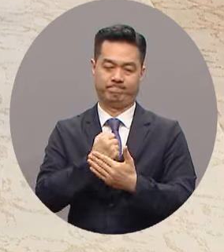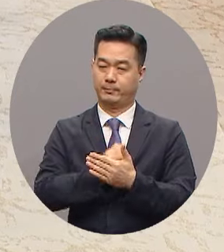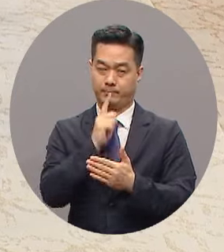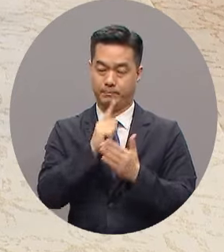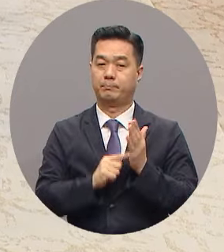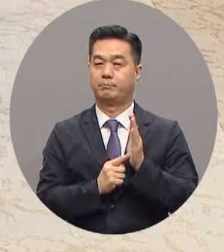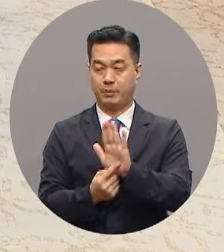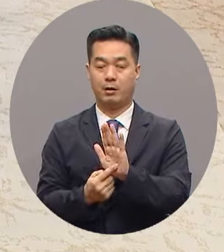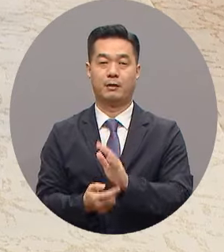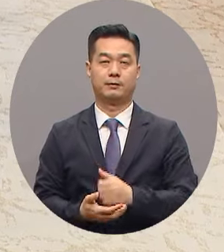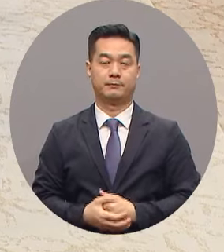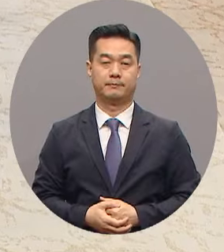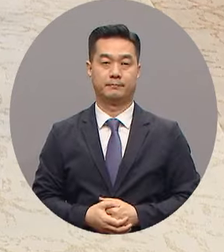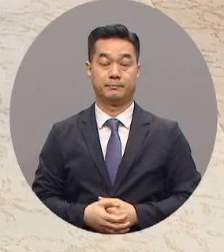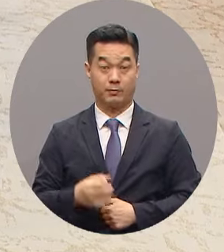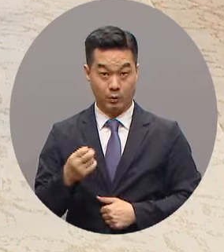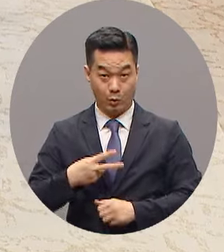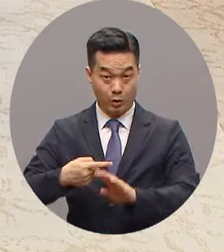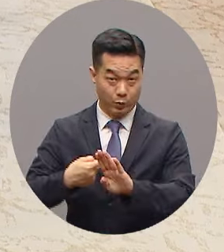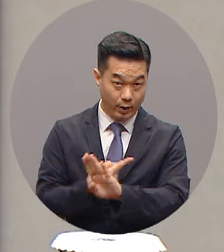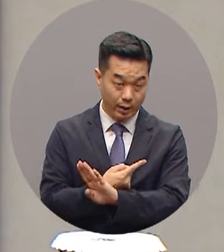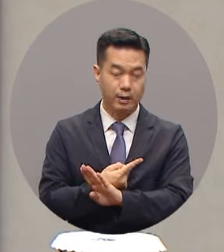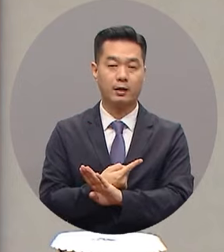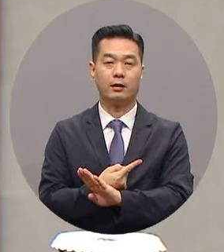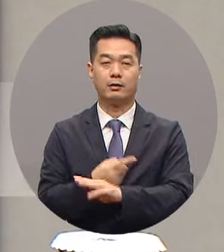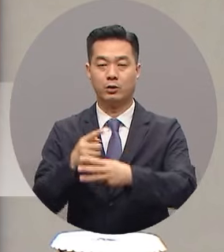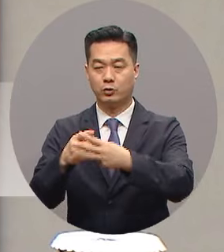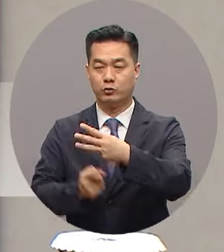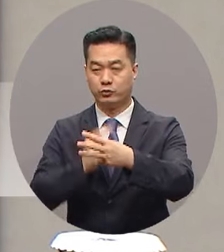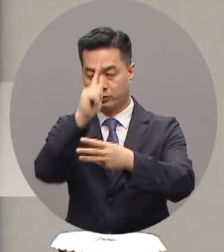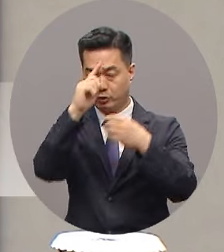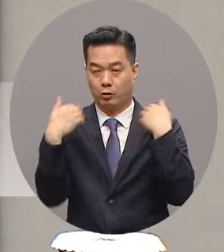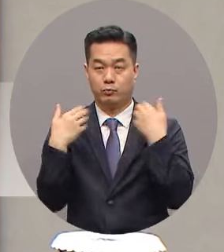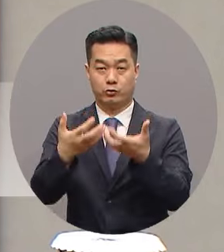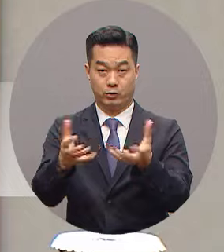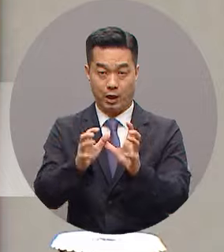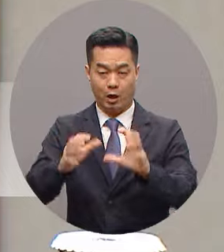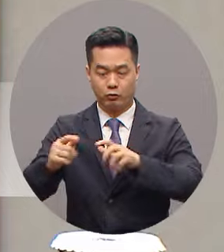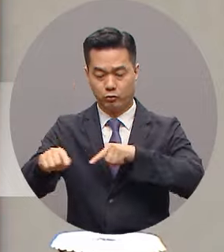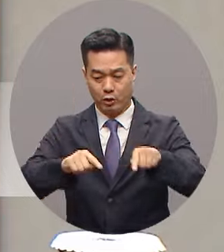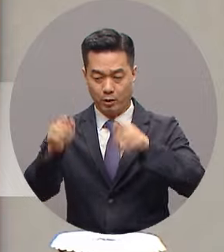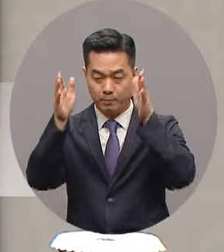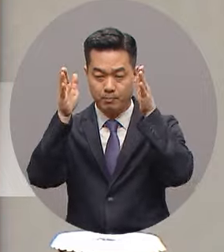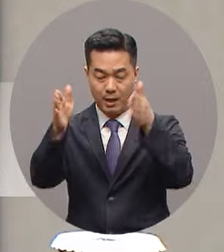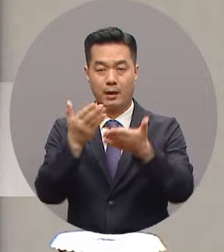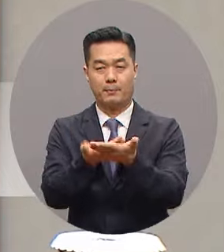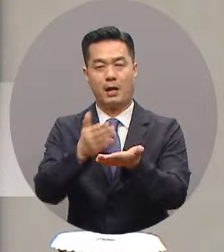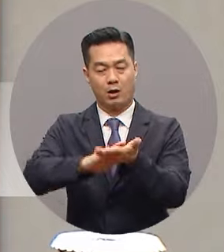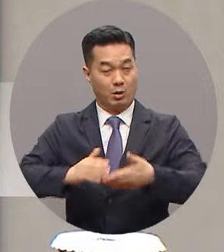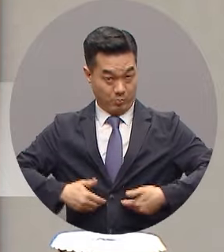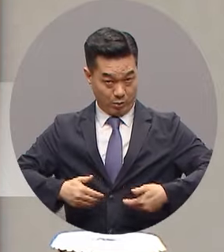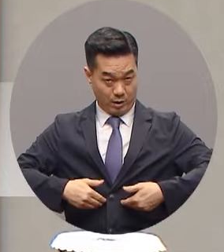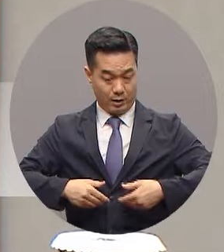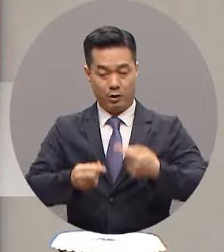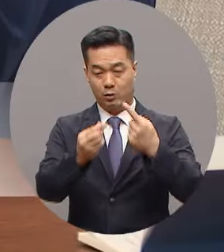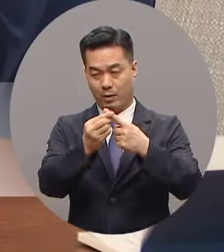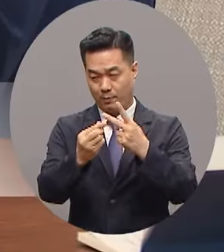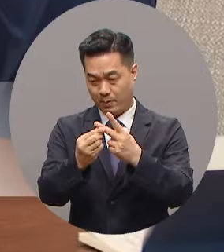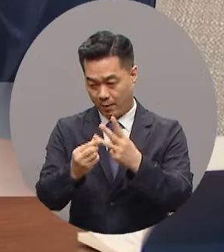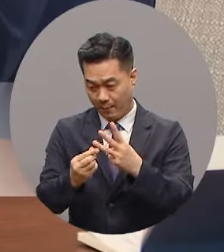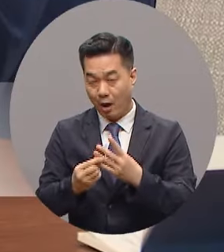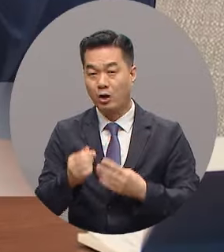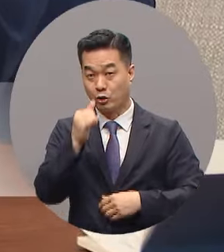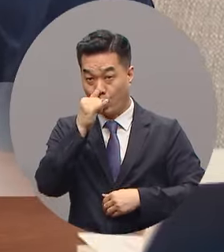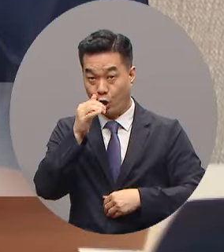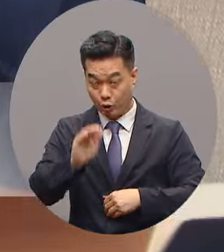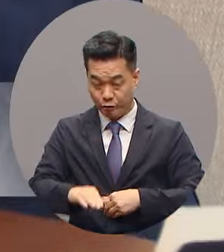요구하기도 했습니다이 대표는 이밖에도 윤정수가 국정 기조를 바꿔야 한다며 조목조목 지적했는데요 윤성